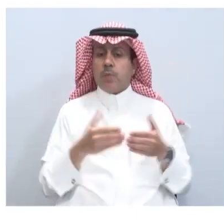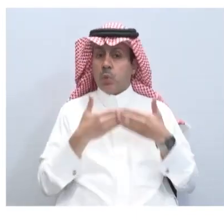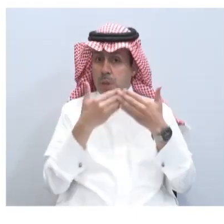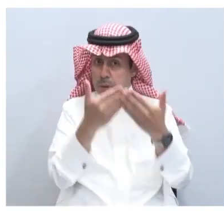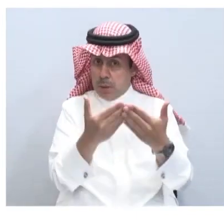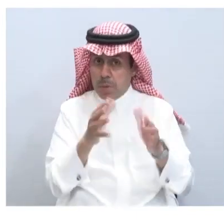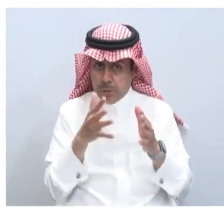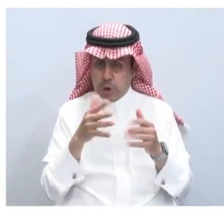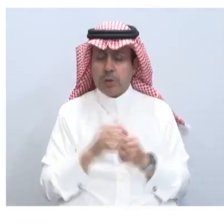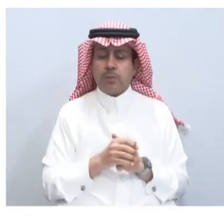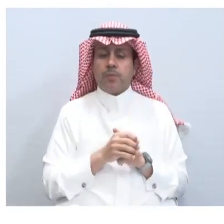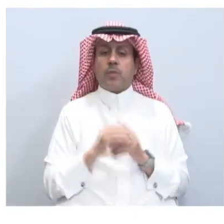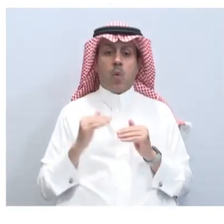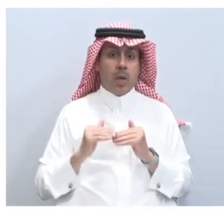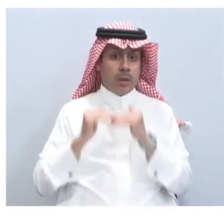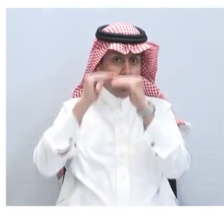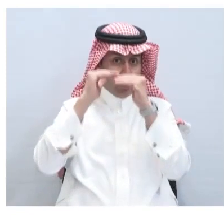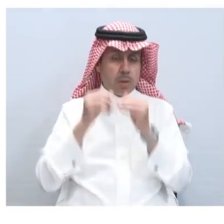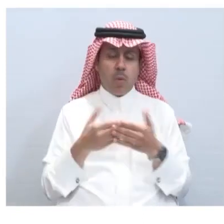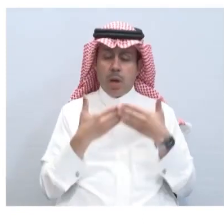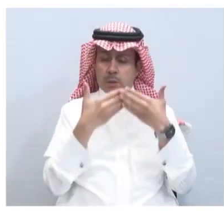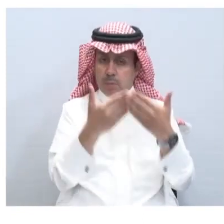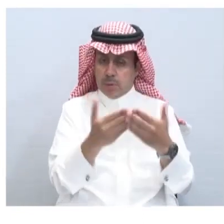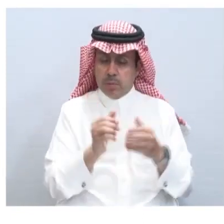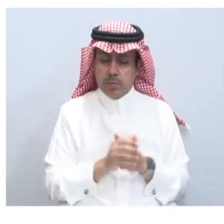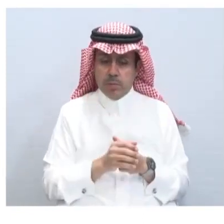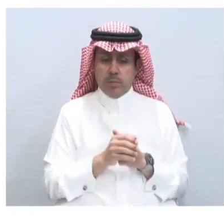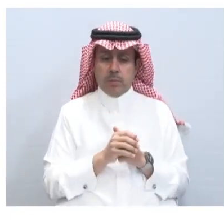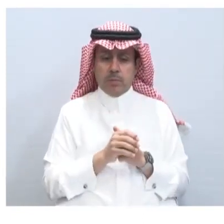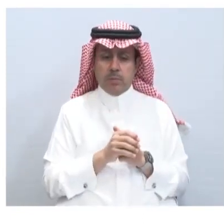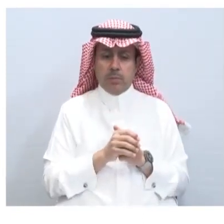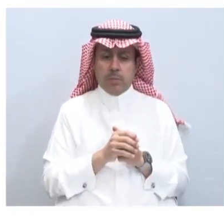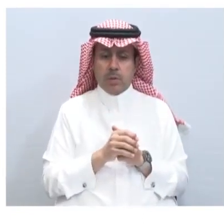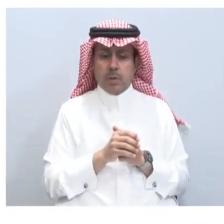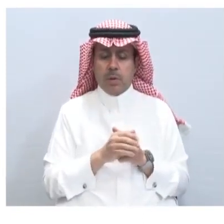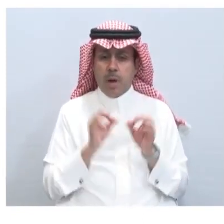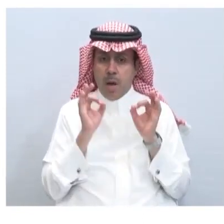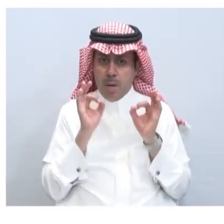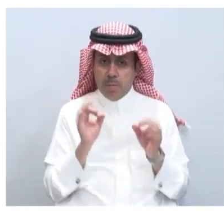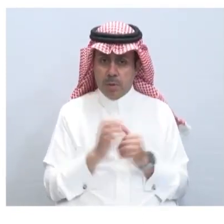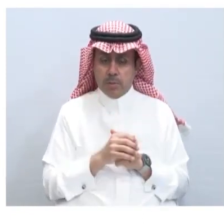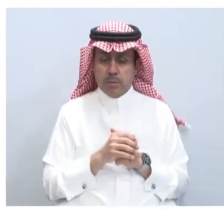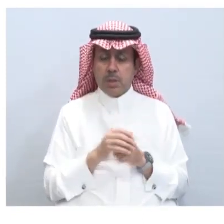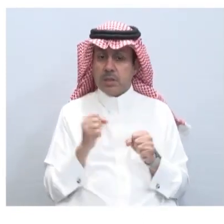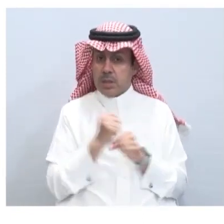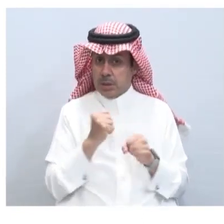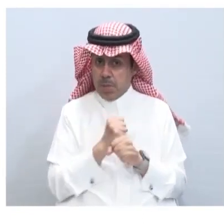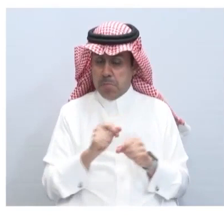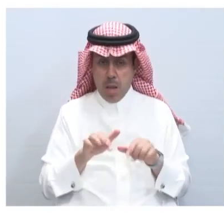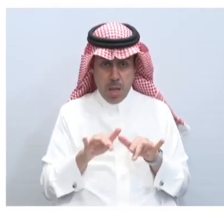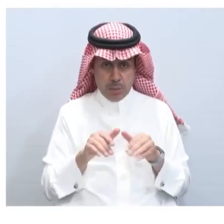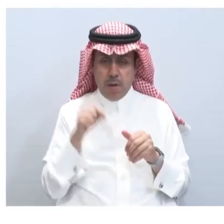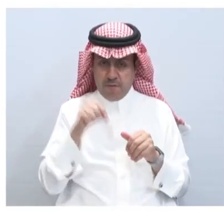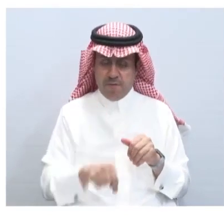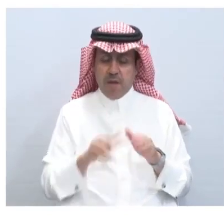خدمات جديده والارتقاء بمستوى الخدمات المتوافره وذكرنا اهم استخدامات الحاسب